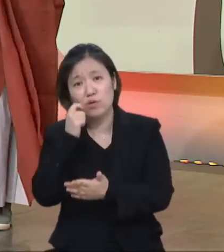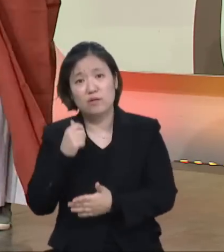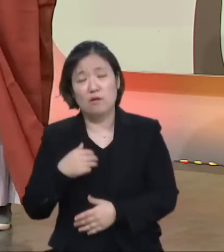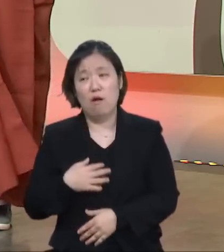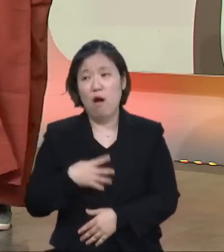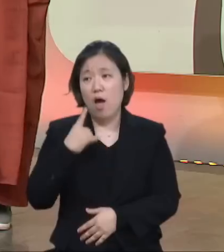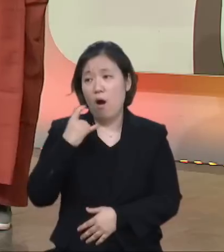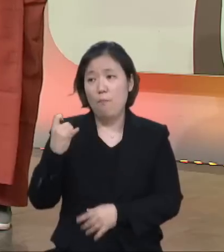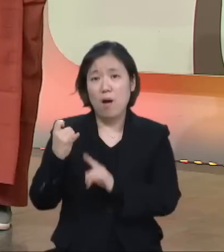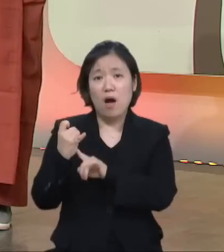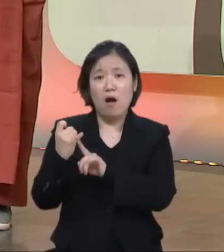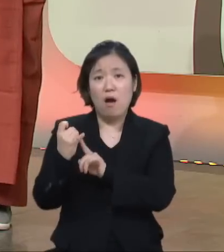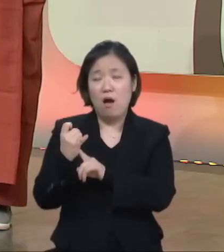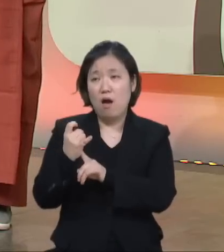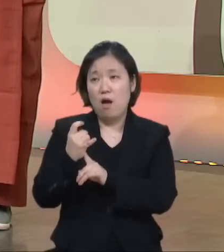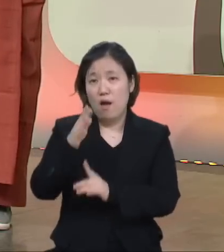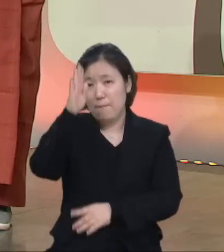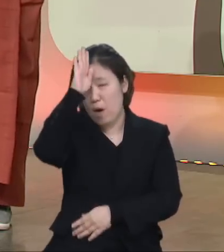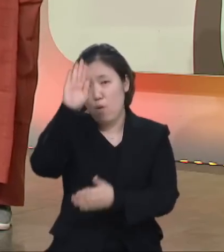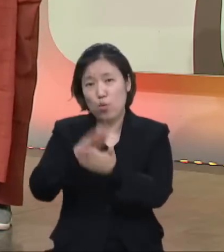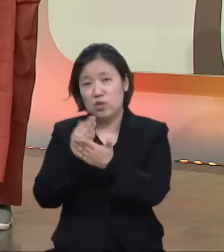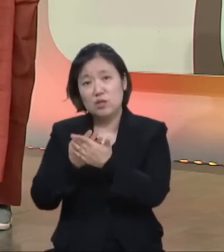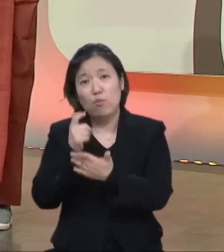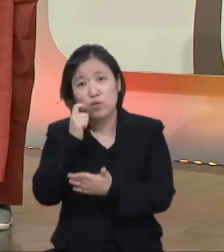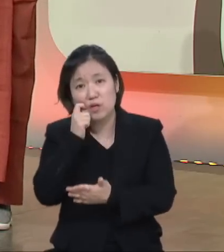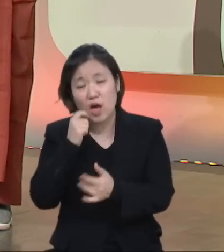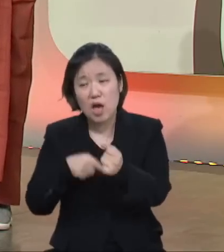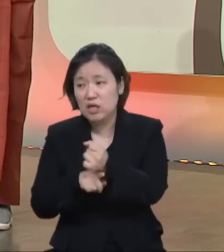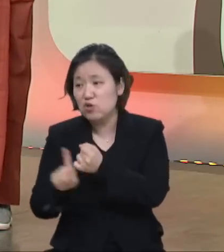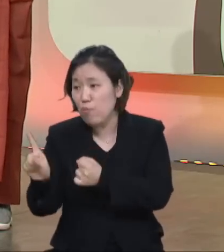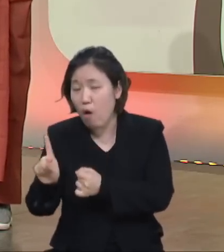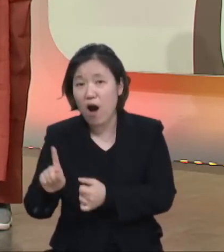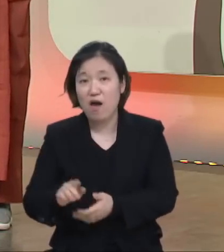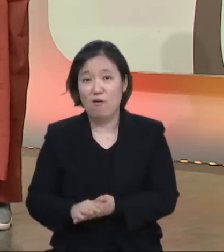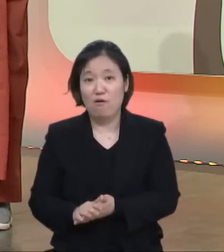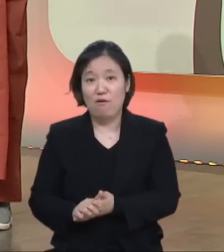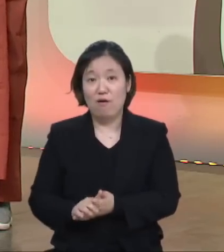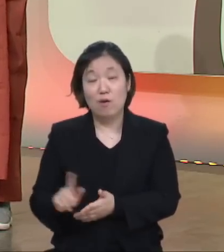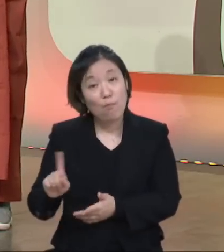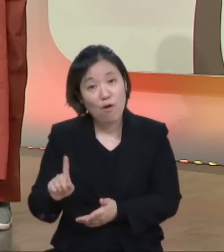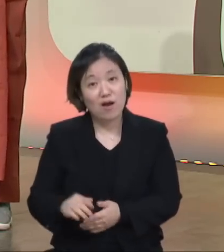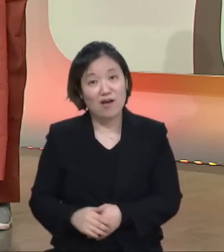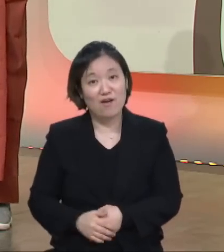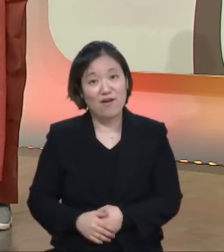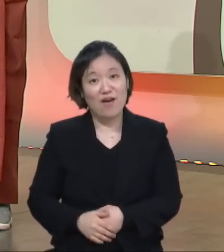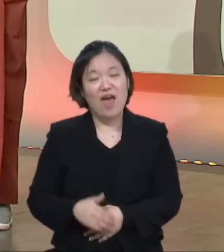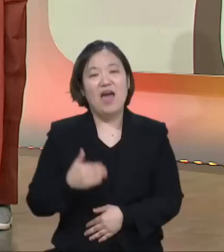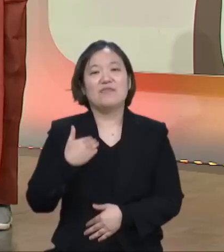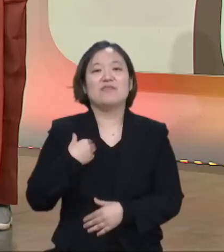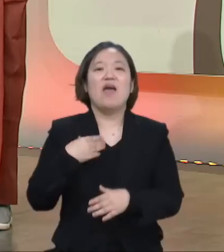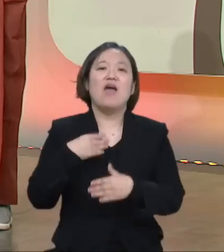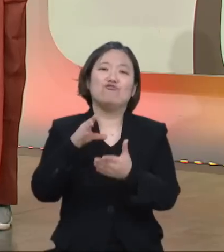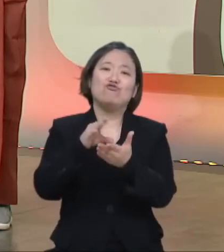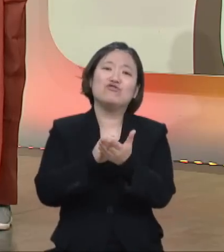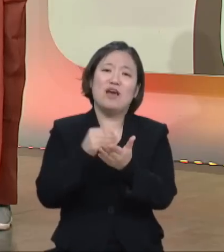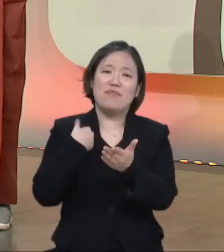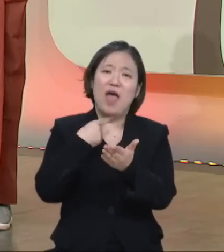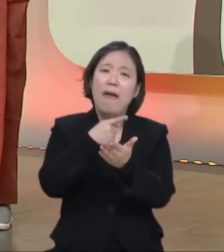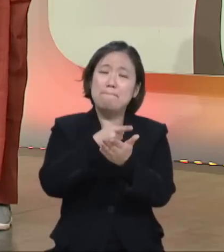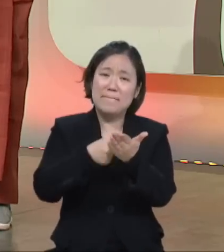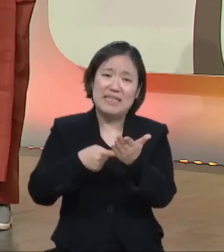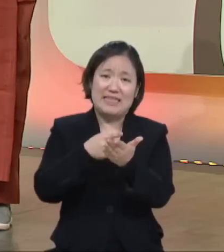어머니는 병이 낫지 않았을까요 그것도 무언가 내가 풀어야 할 숙제와 빚이 있었기 때문입니다